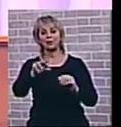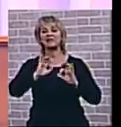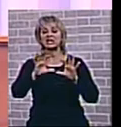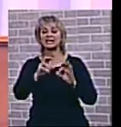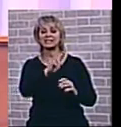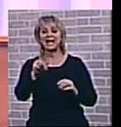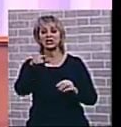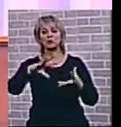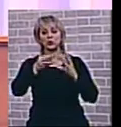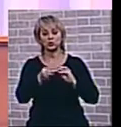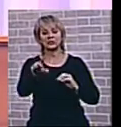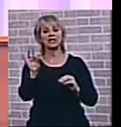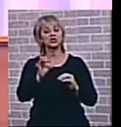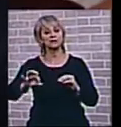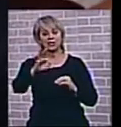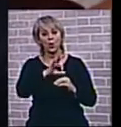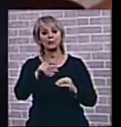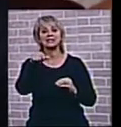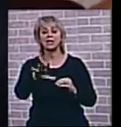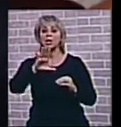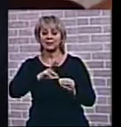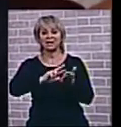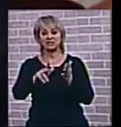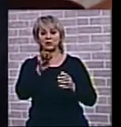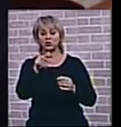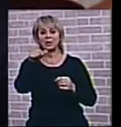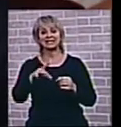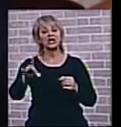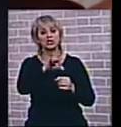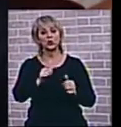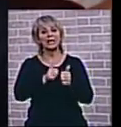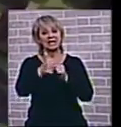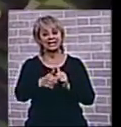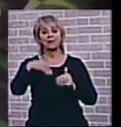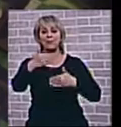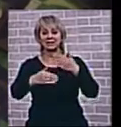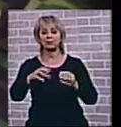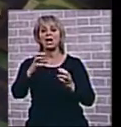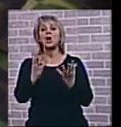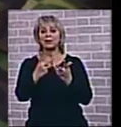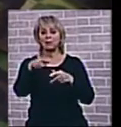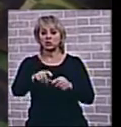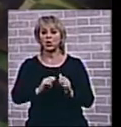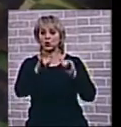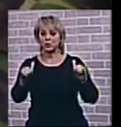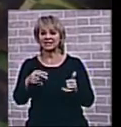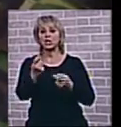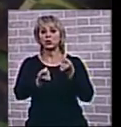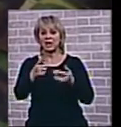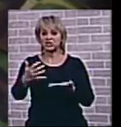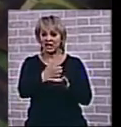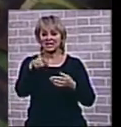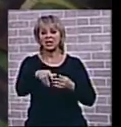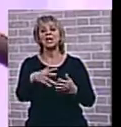какими результатами Ростовская область подошла к 80-летию. Регион – лидер по темпам промышленного роста и по урожаю зерновых. В этом году